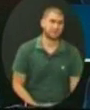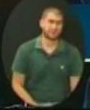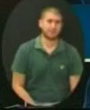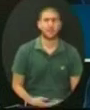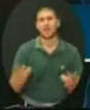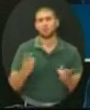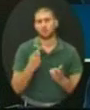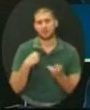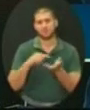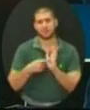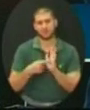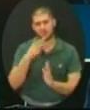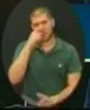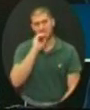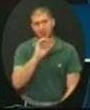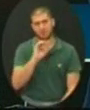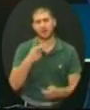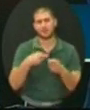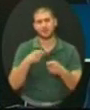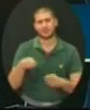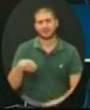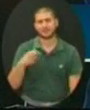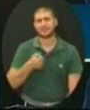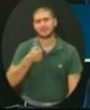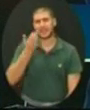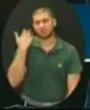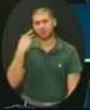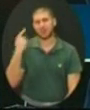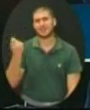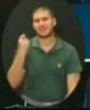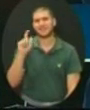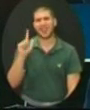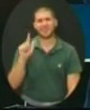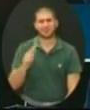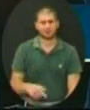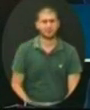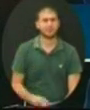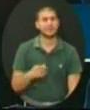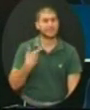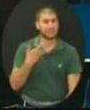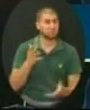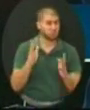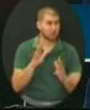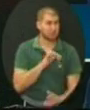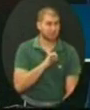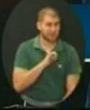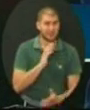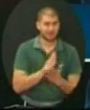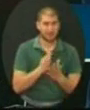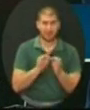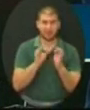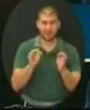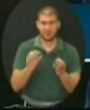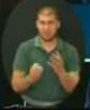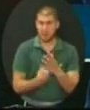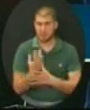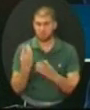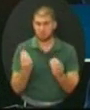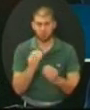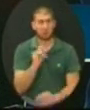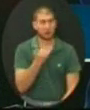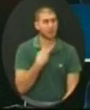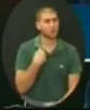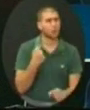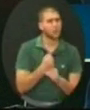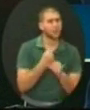כמובן, אני מתכוונת להביך חבר הכנסת והשר לשעבר דוד לוי. טוב, זה יהיה מאוד מעניין. כבר התחלתם להקים משהו? כן,